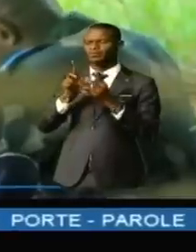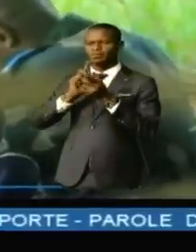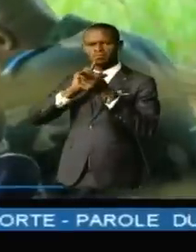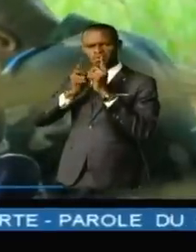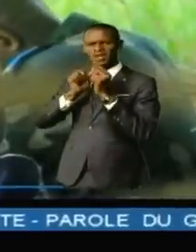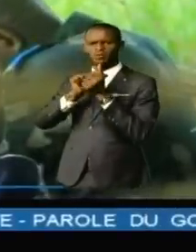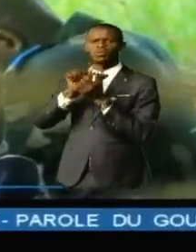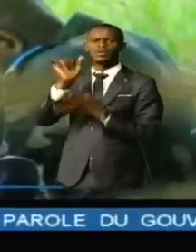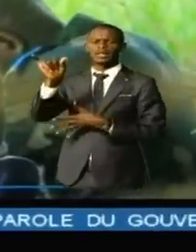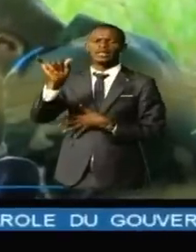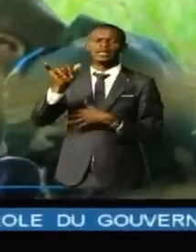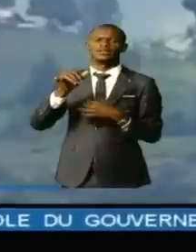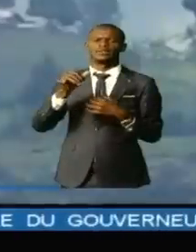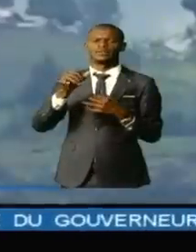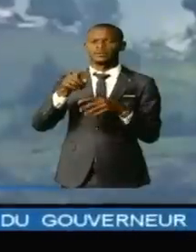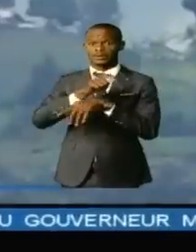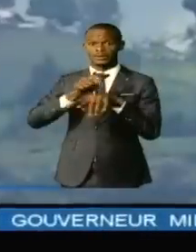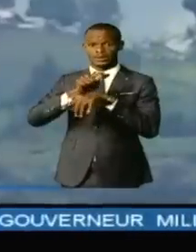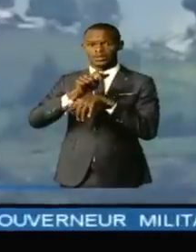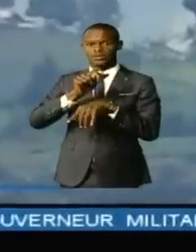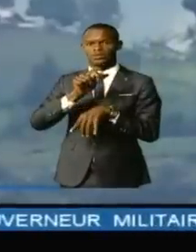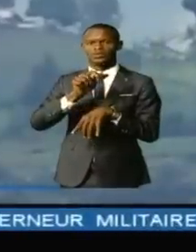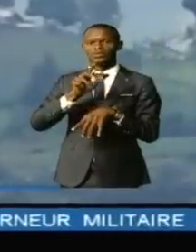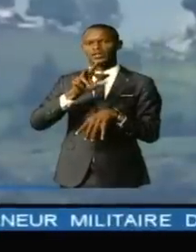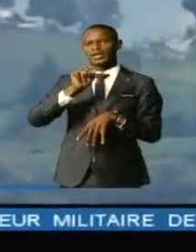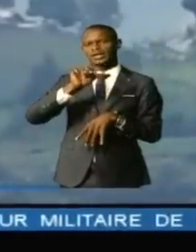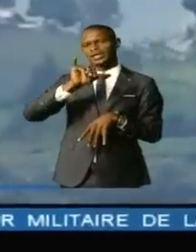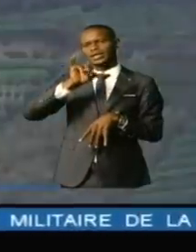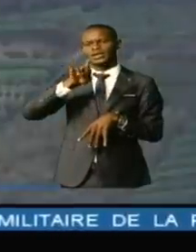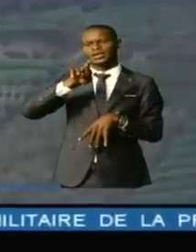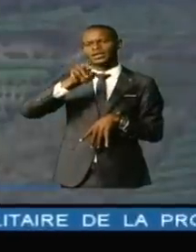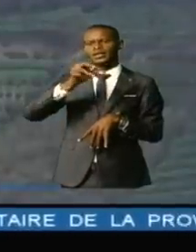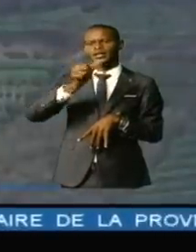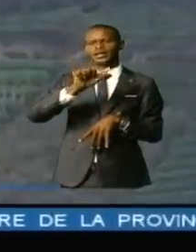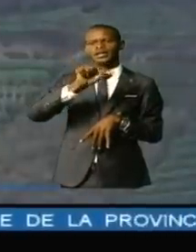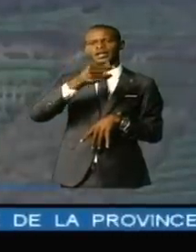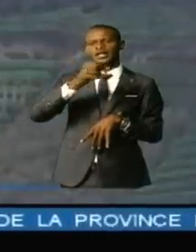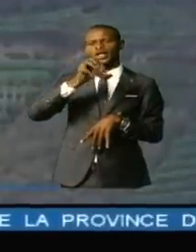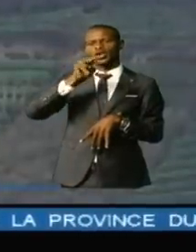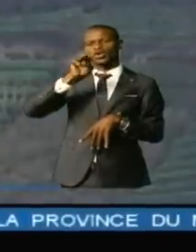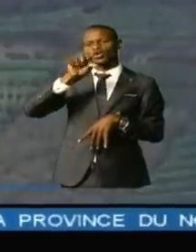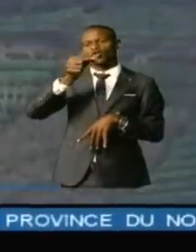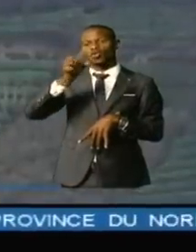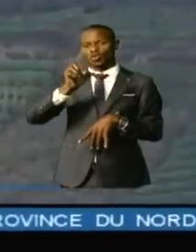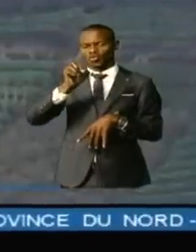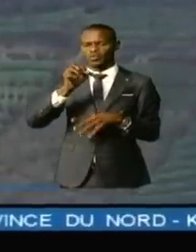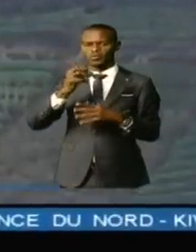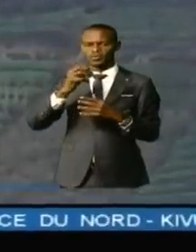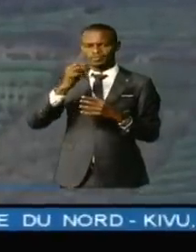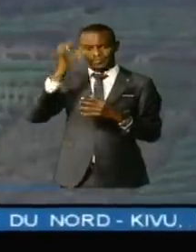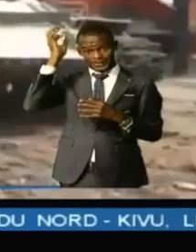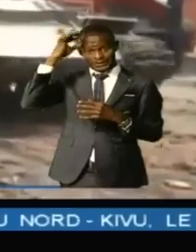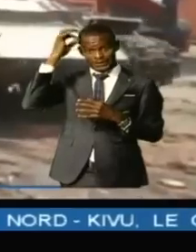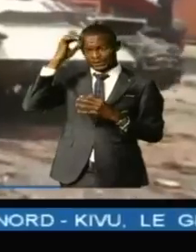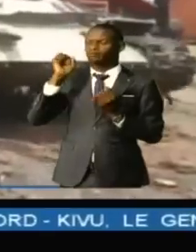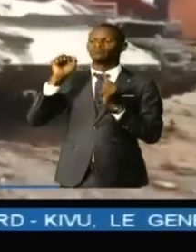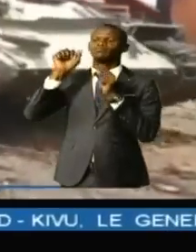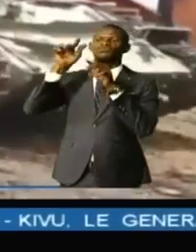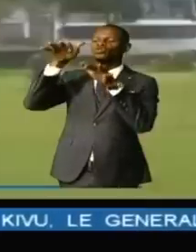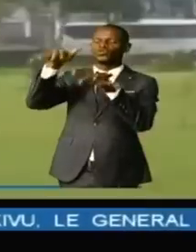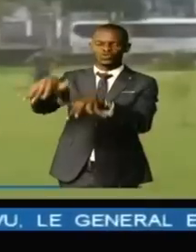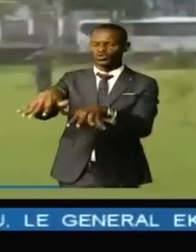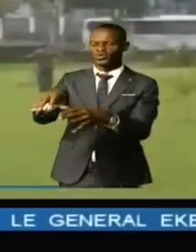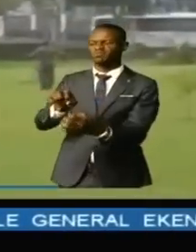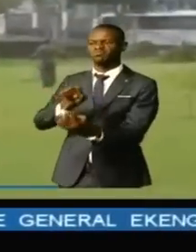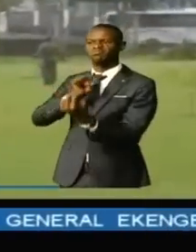À Kirumba, dans les territoires de Nyiragongo, les terroristes de M23 ont attaqué les positions des forces armées de la République